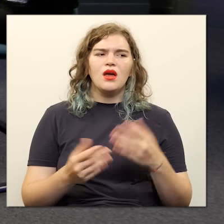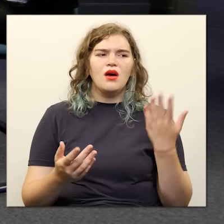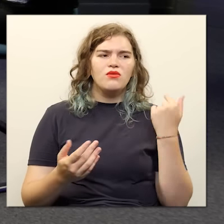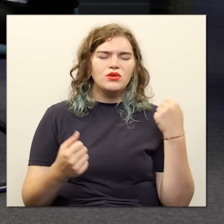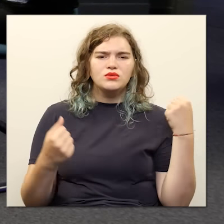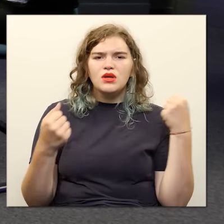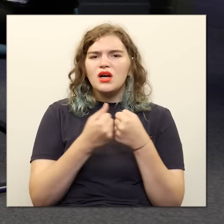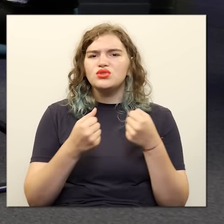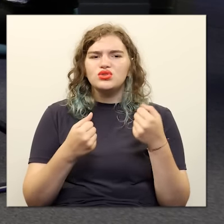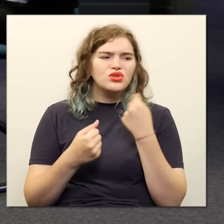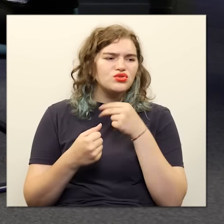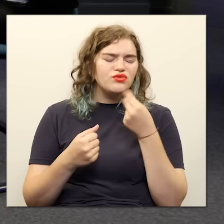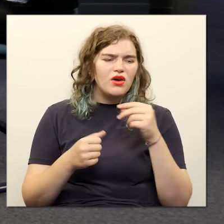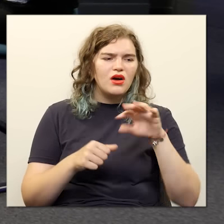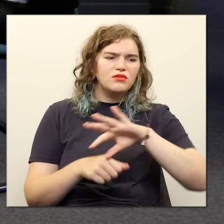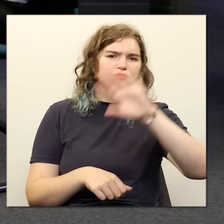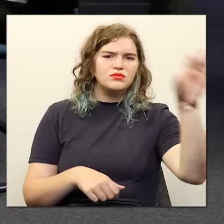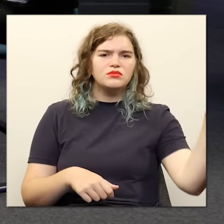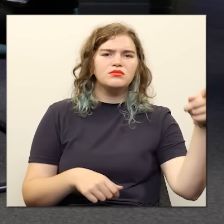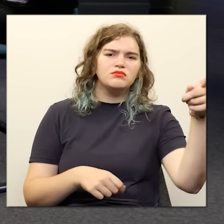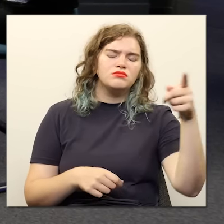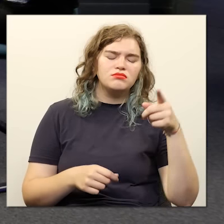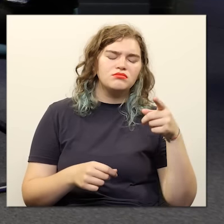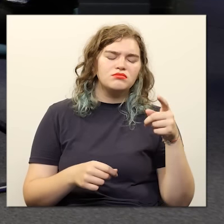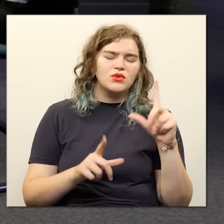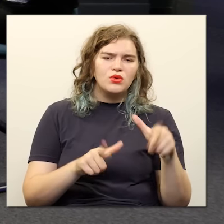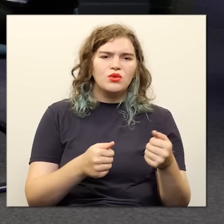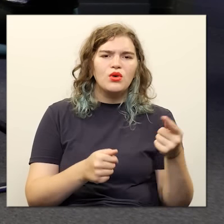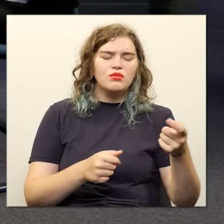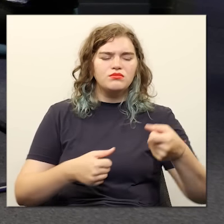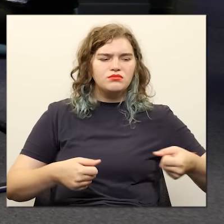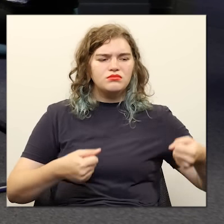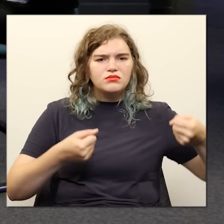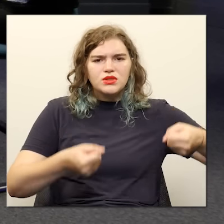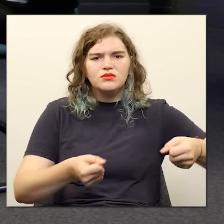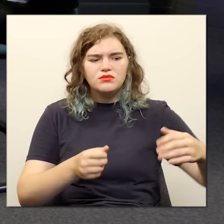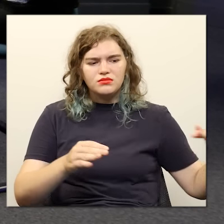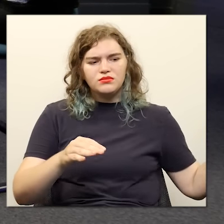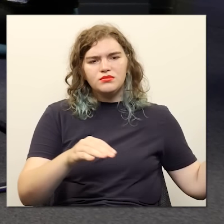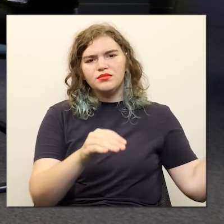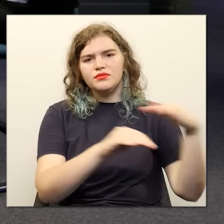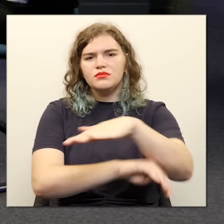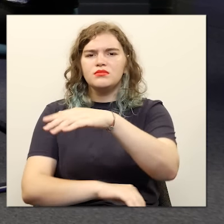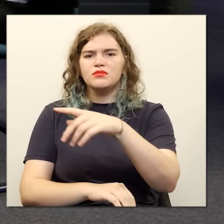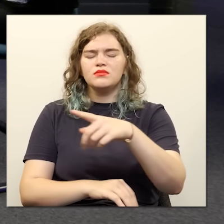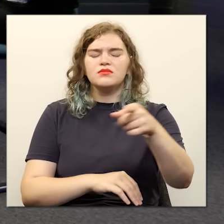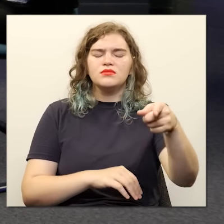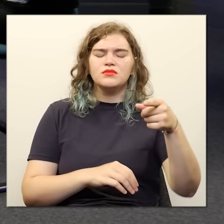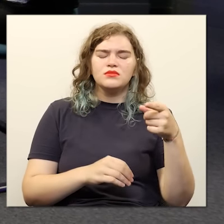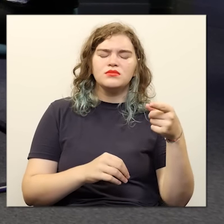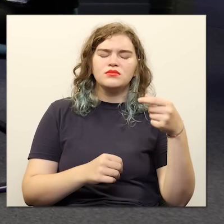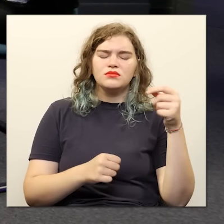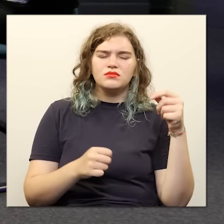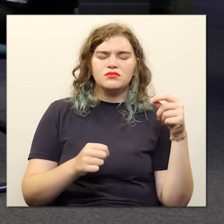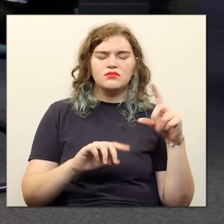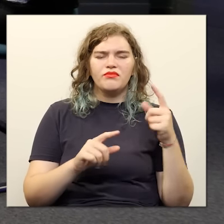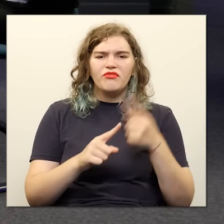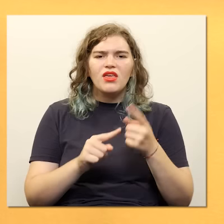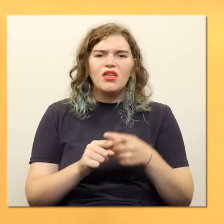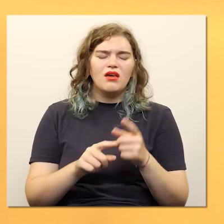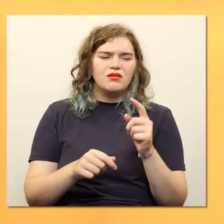fost un accident pe groapa de gunoi și o căruță încărcată cu fier, cu cartoane, o trecut peste o fetiță din aia micuță.